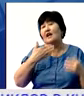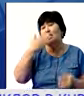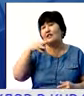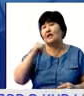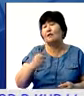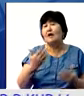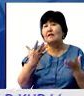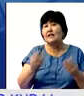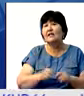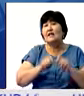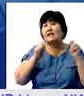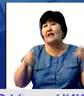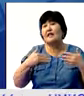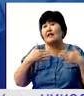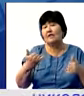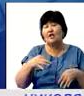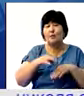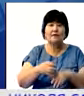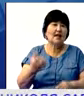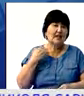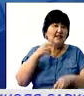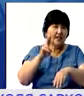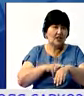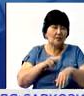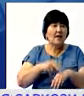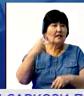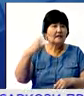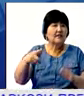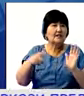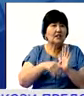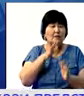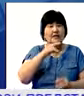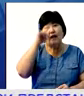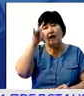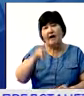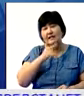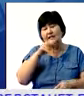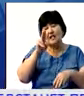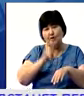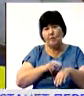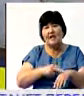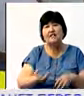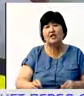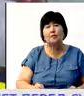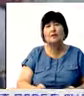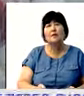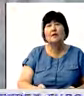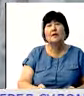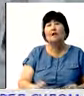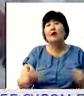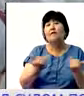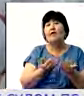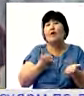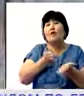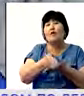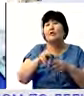день открытых дверей, который провели кызылординские полицейские к 27-летию казахстанской полиции. В гости к